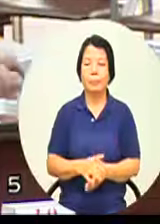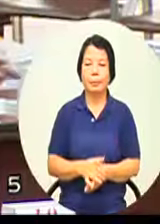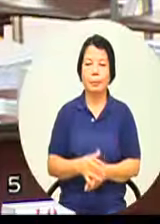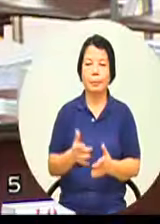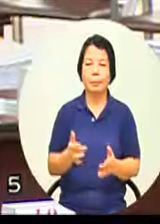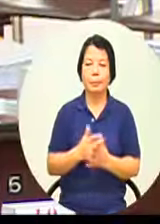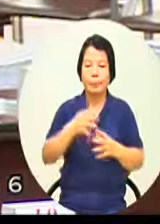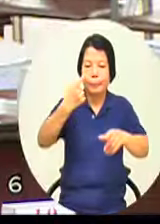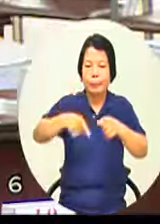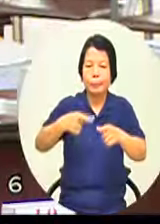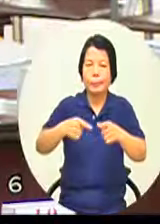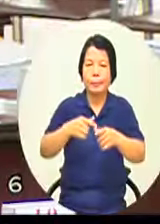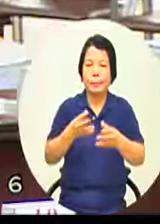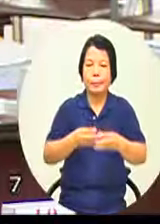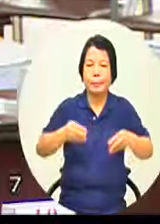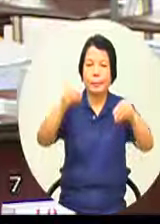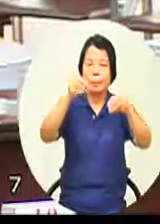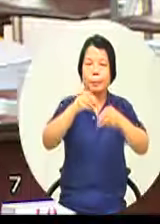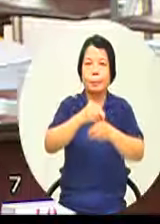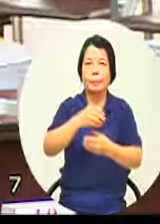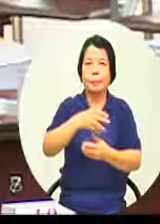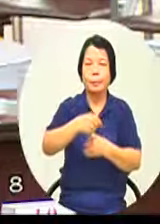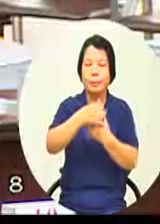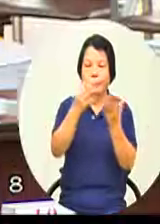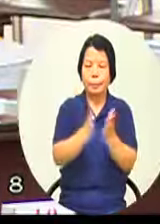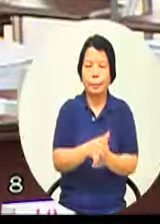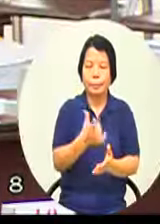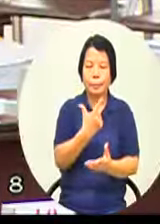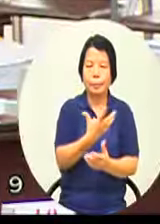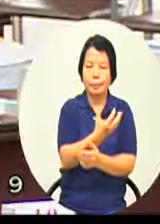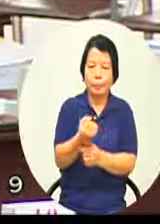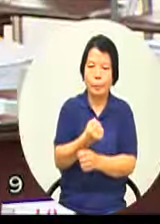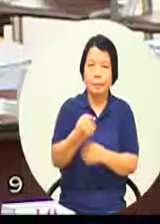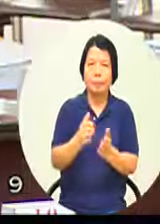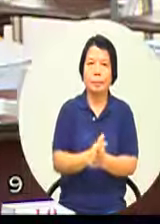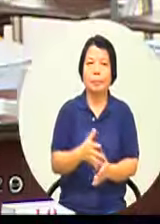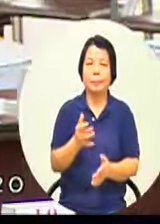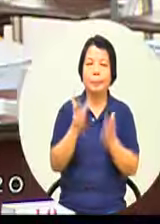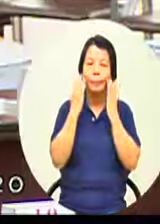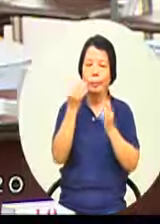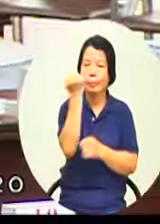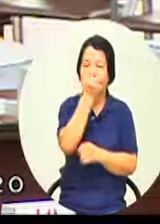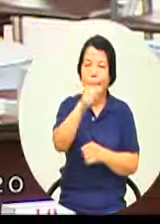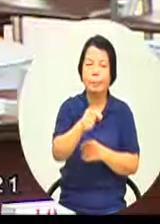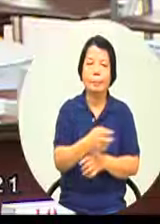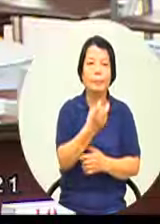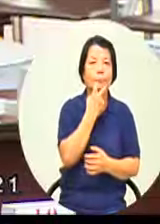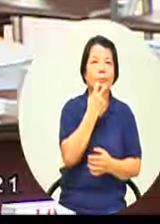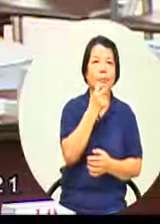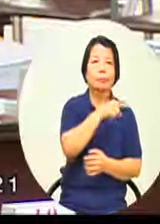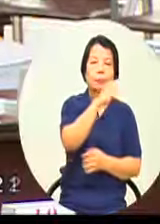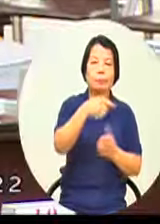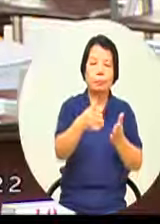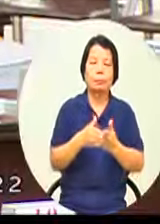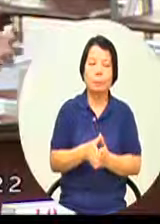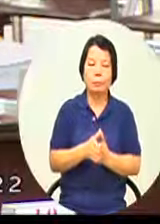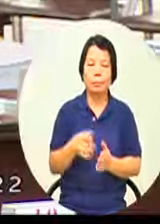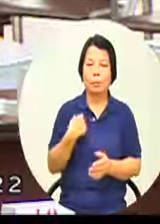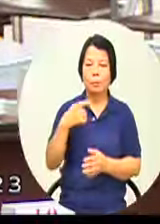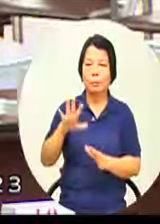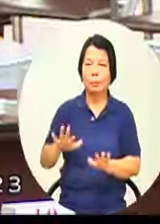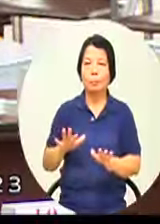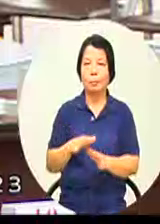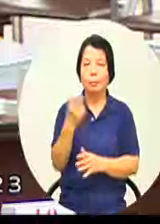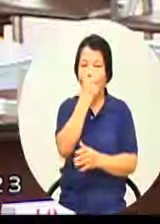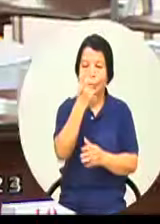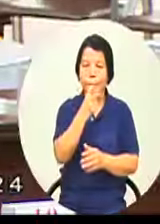专区过来物件，这是控制别人手里嘛。亚太堂呢是中央，伊恁无司法权嘛，伊是减掉